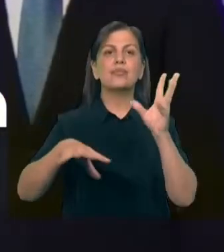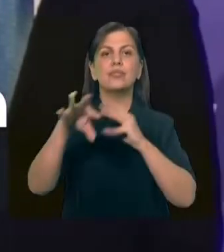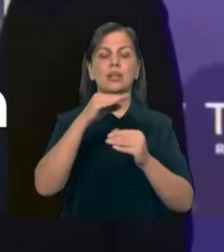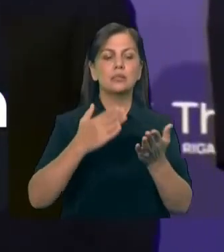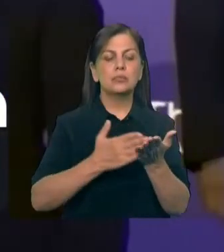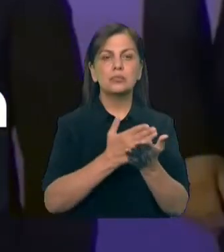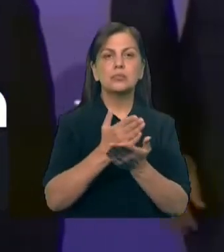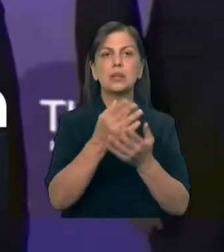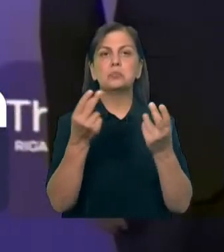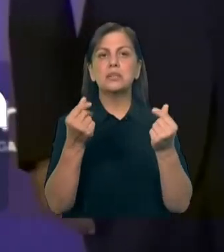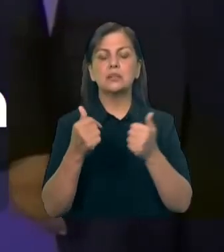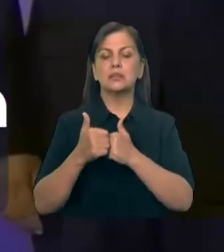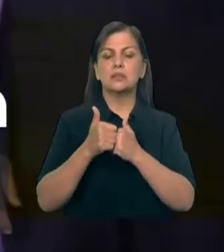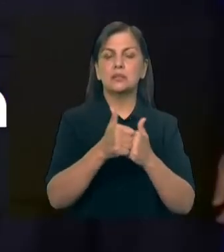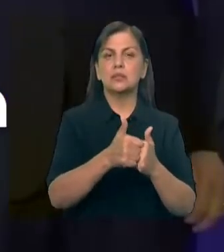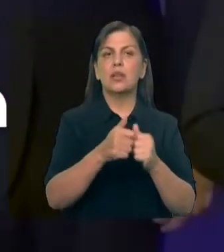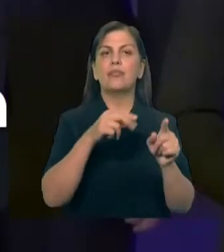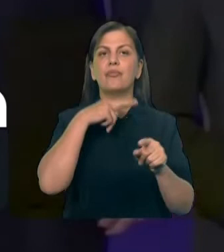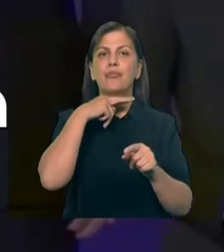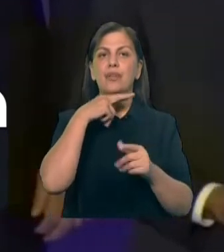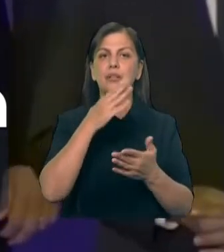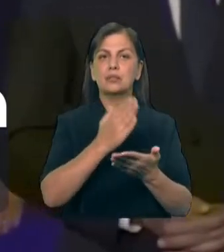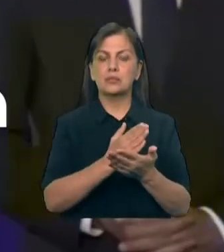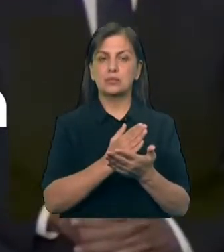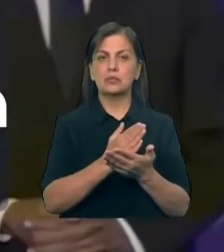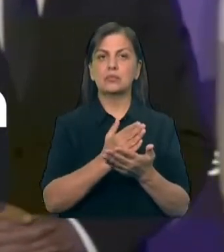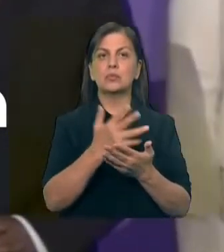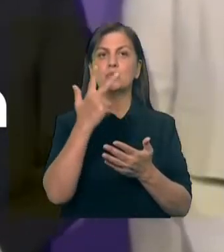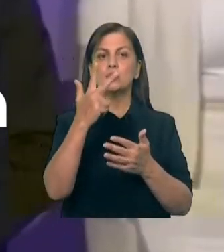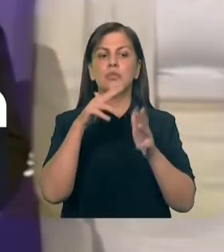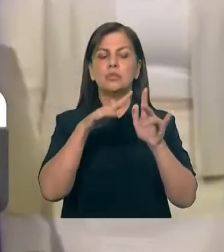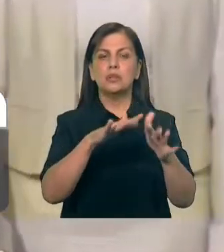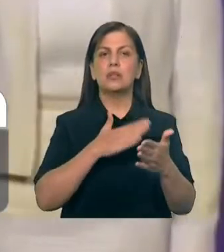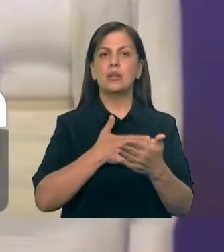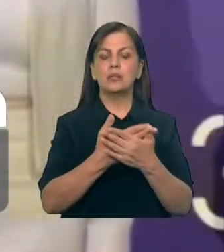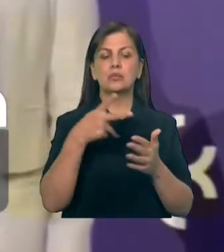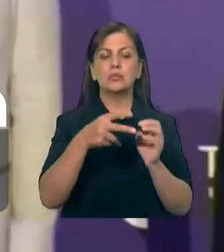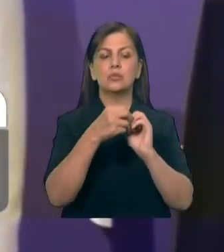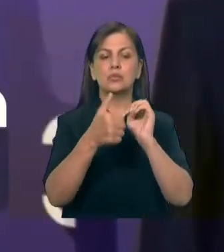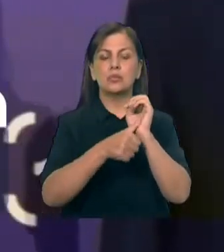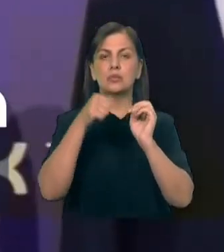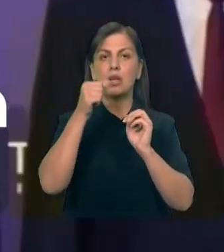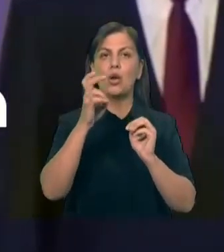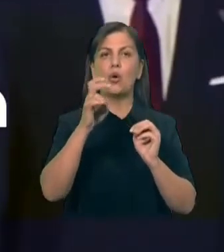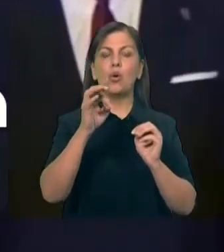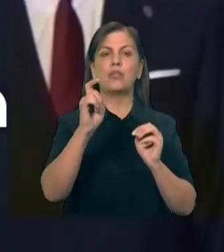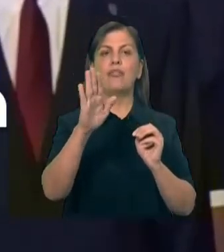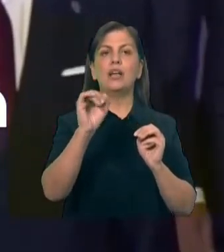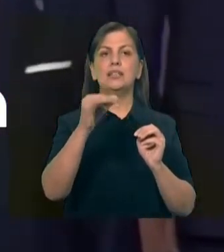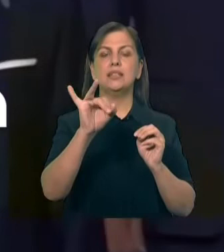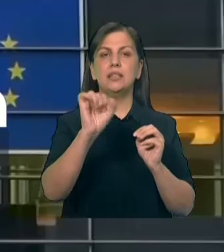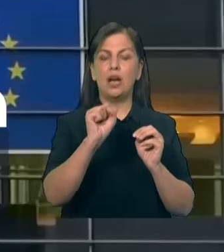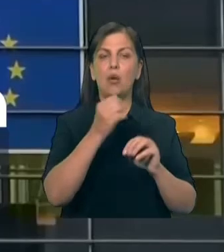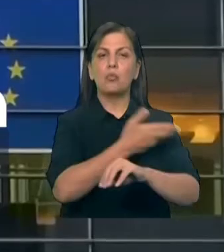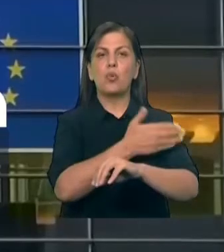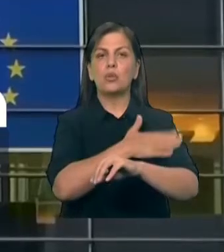geosiyasi və biznes əməkdaşlığına da diqqət yetiriləcək. Qeyd edək ki, üç dəniz təşəbbüsünü 2016-cı ildə Xorvatiya və Polşa hökumətləri